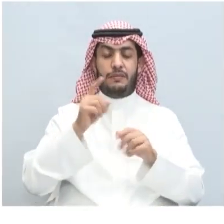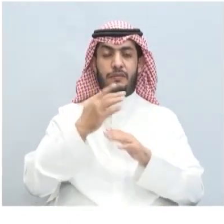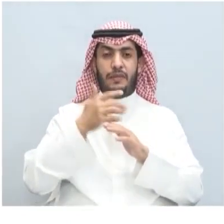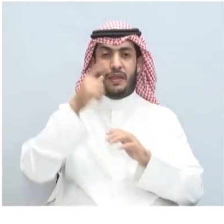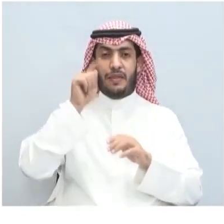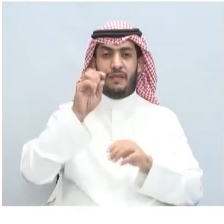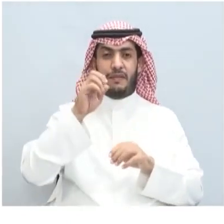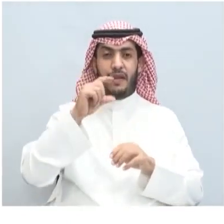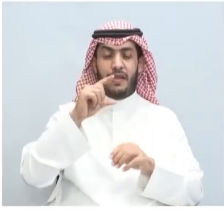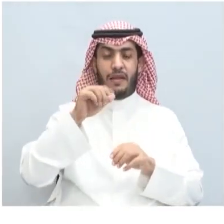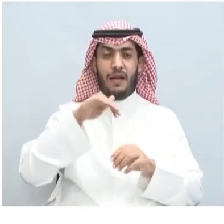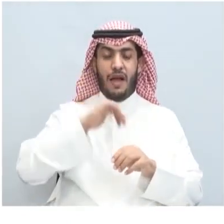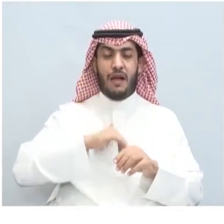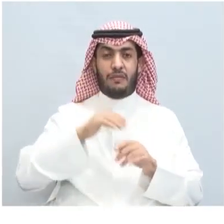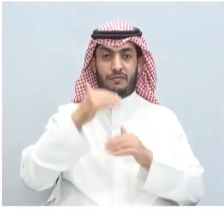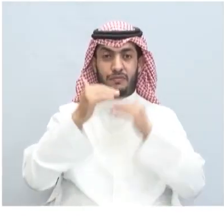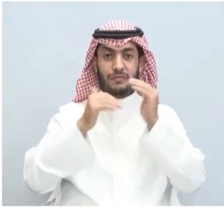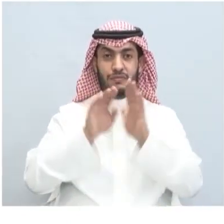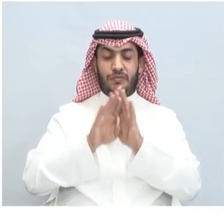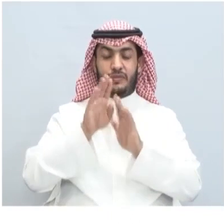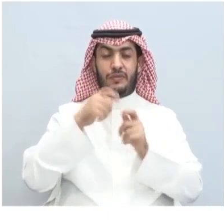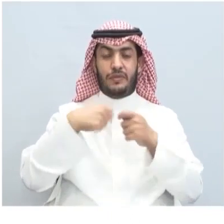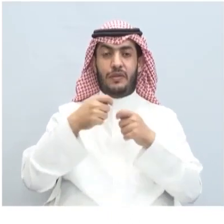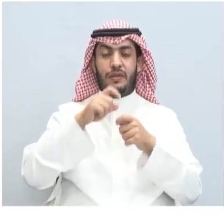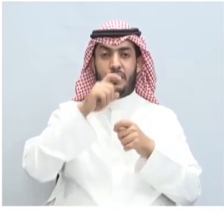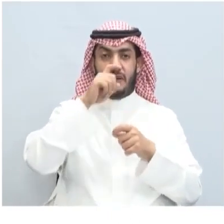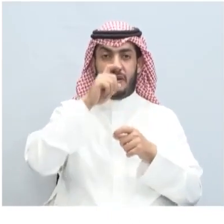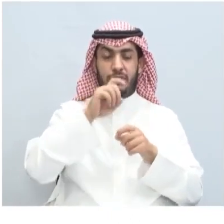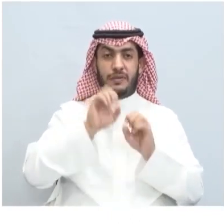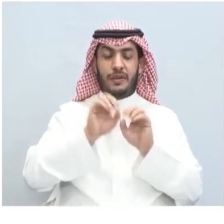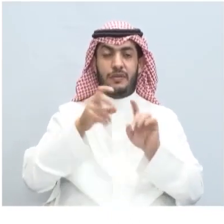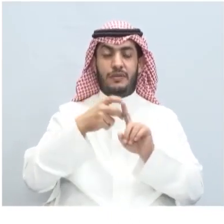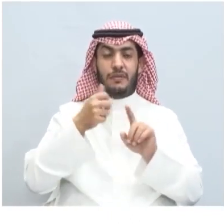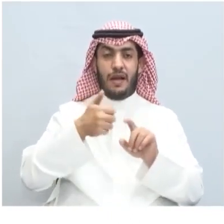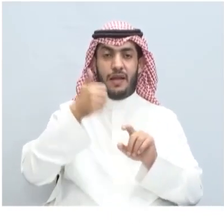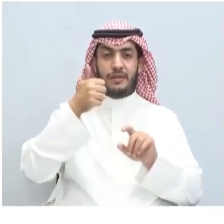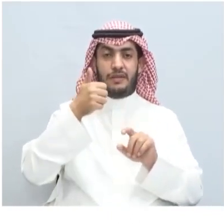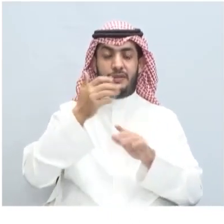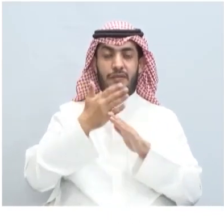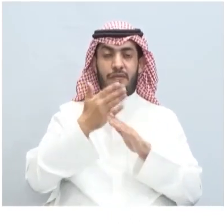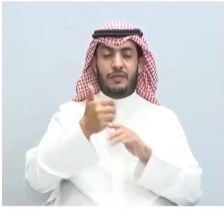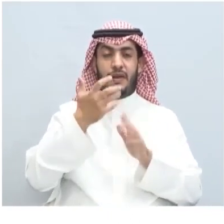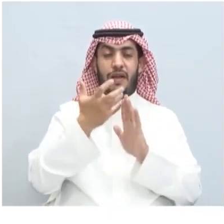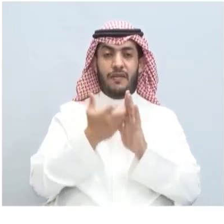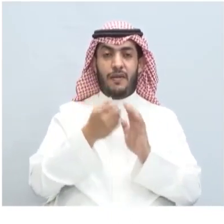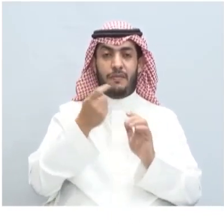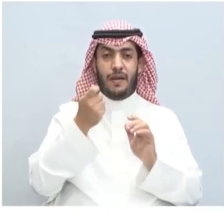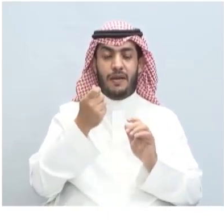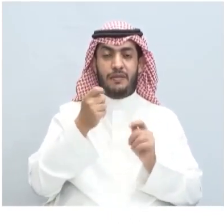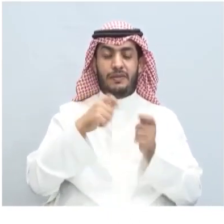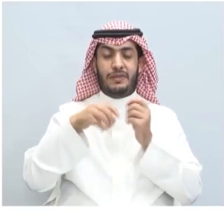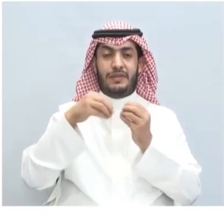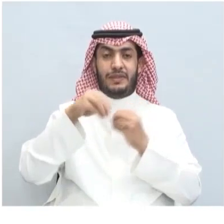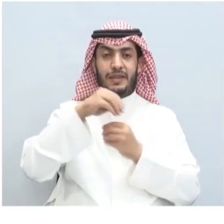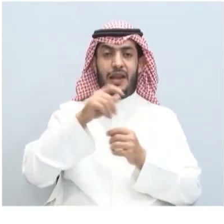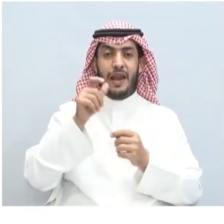فهد او شركه فهد ترغب في النمو والاستثمار قد يكون التوزيعات السهميه افضل لها وبالتالي تحتفظ بالمال بدل ان